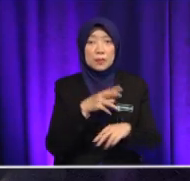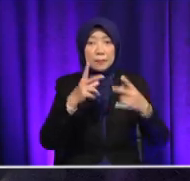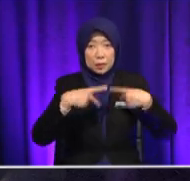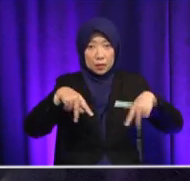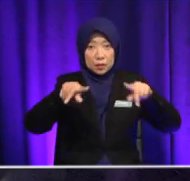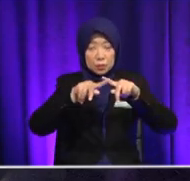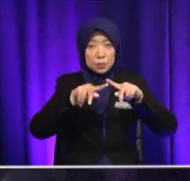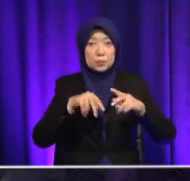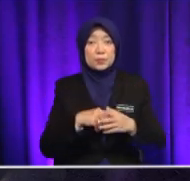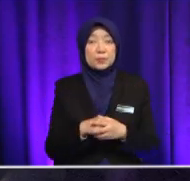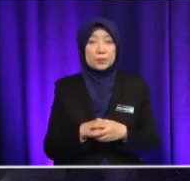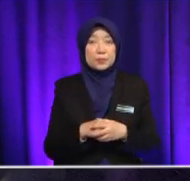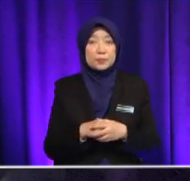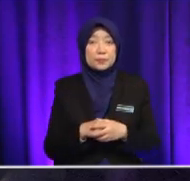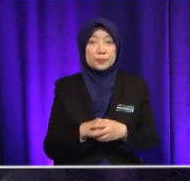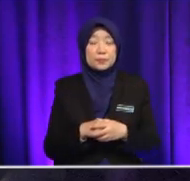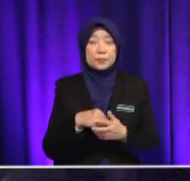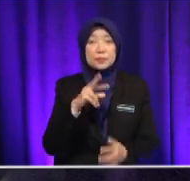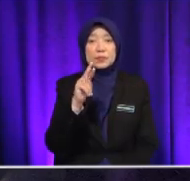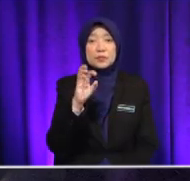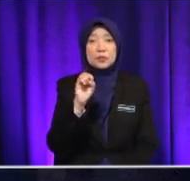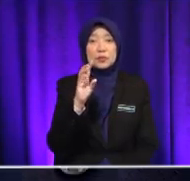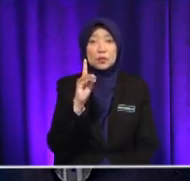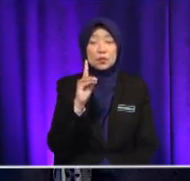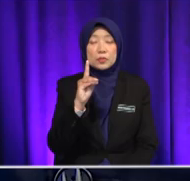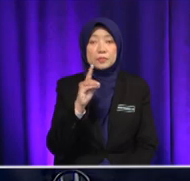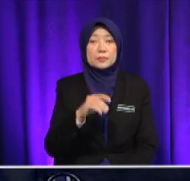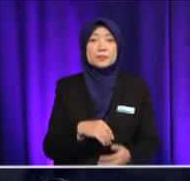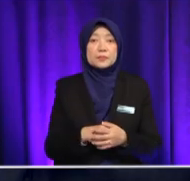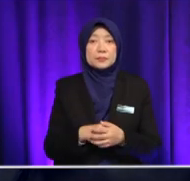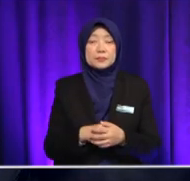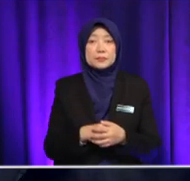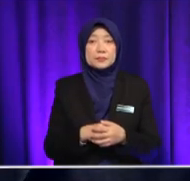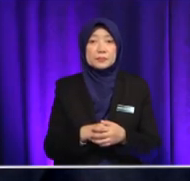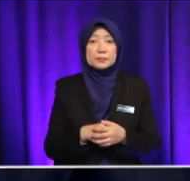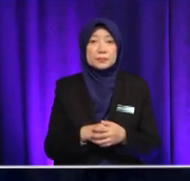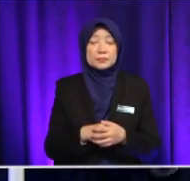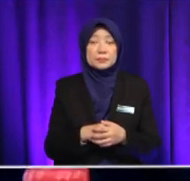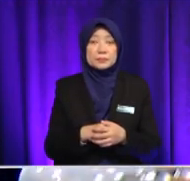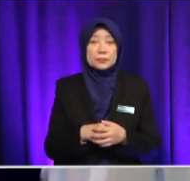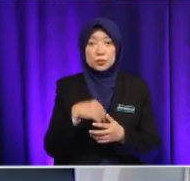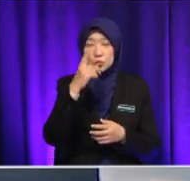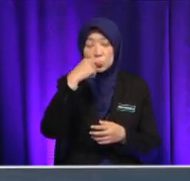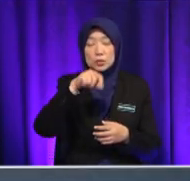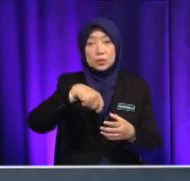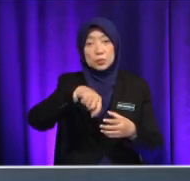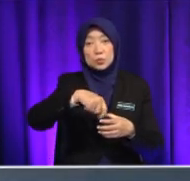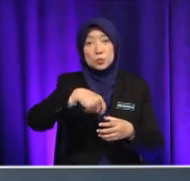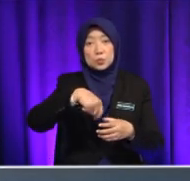iaitu rod kaca. Okey. Untuk kita kacau dalam hari ini. Okey. Okey. Dan